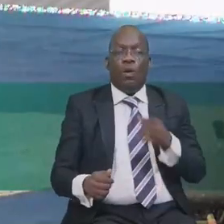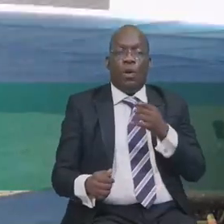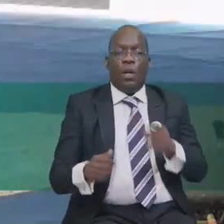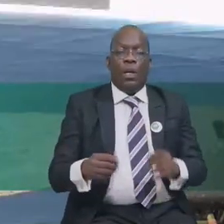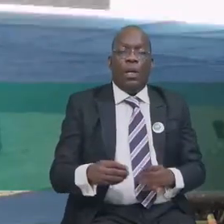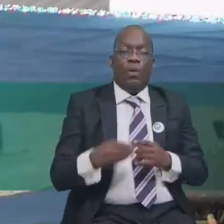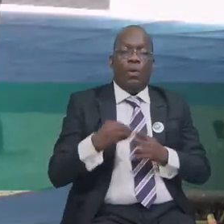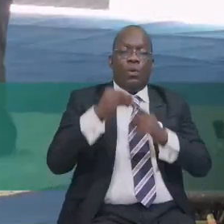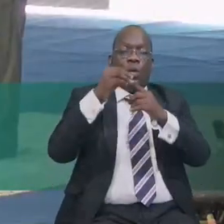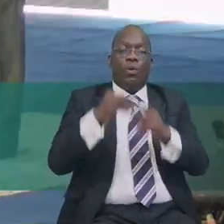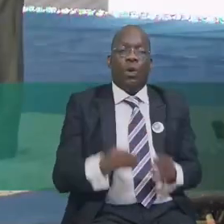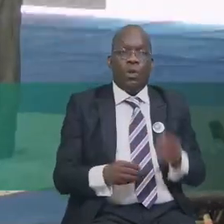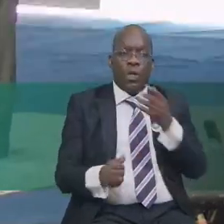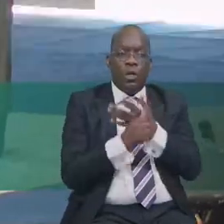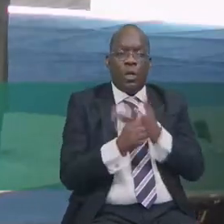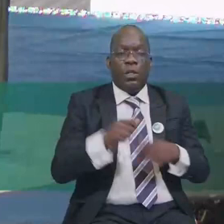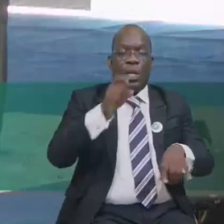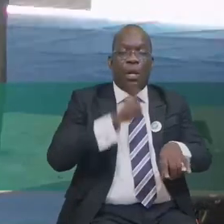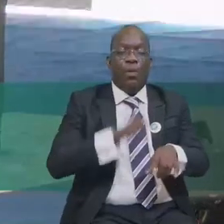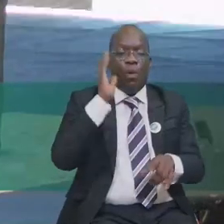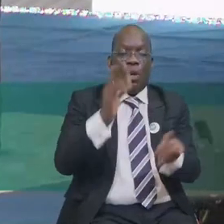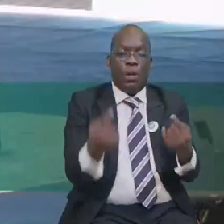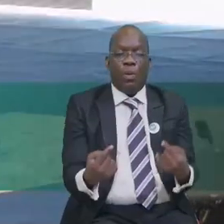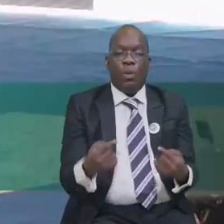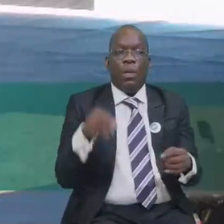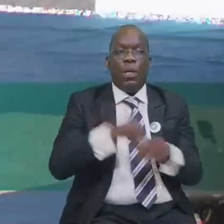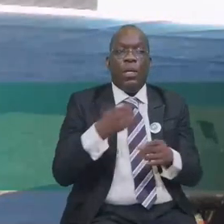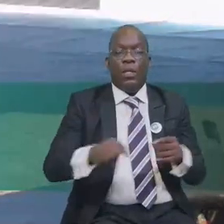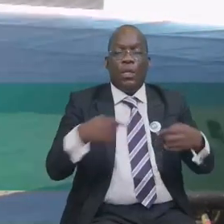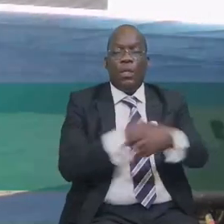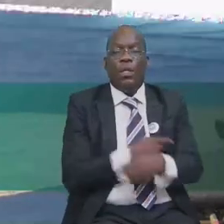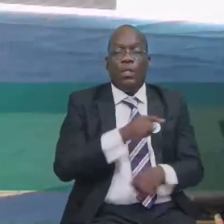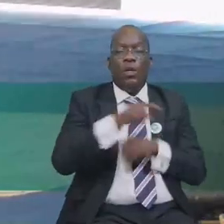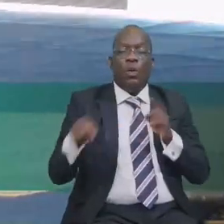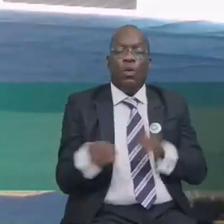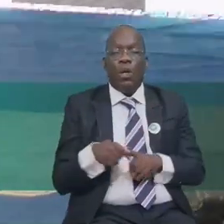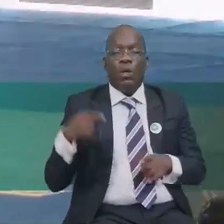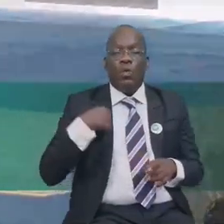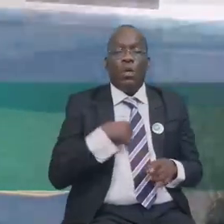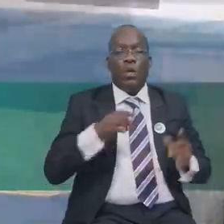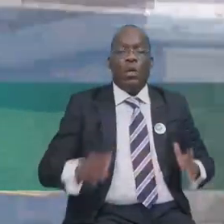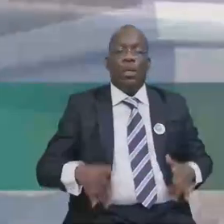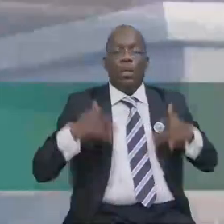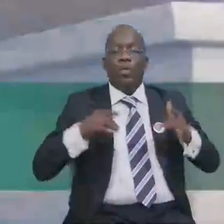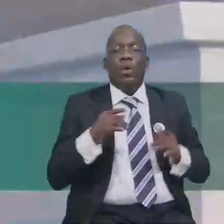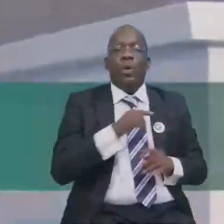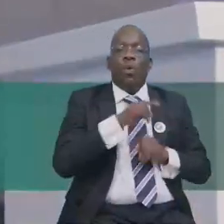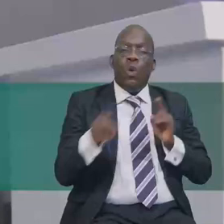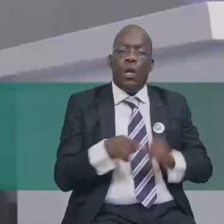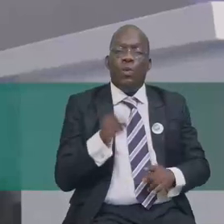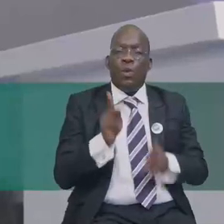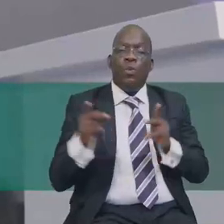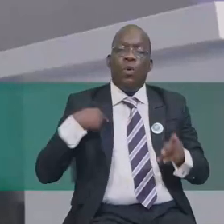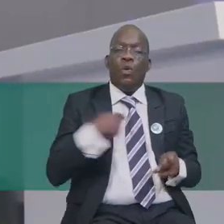Dans les derniers jours, les jours où nous vivons maintenant avec ceux à qui nous prêchons la